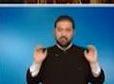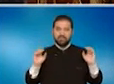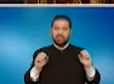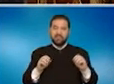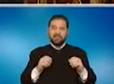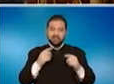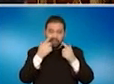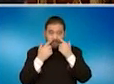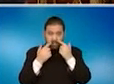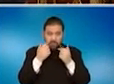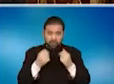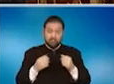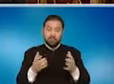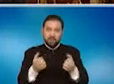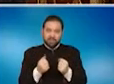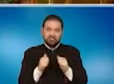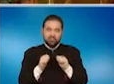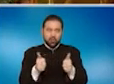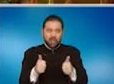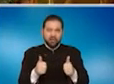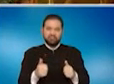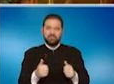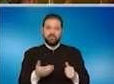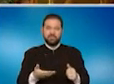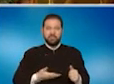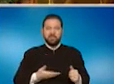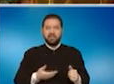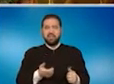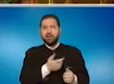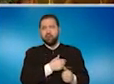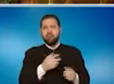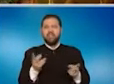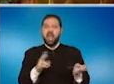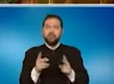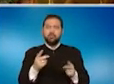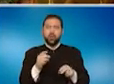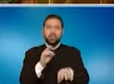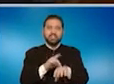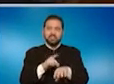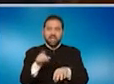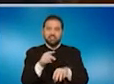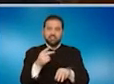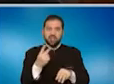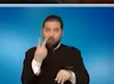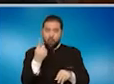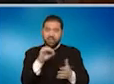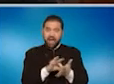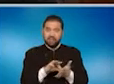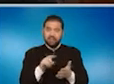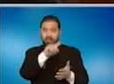și te umilești prin și curaj. Pot coexista ambele sentimente simultan? Dar cum? Altfel n-ai